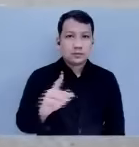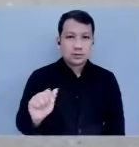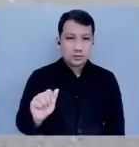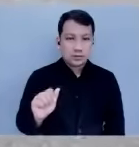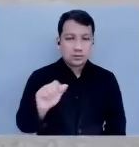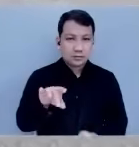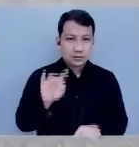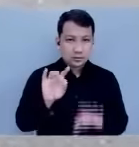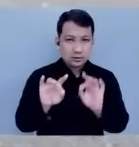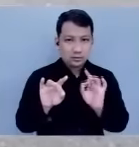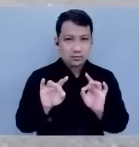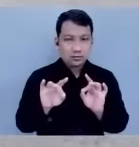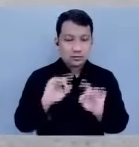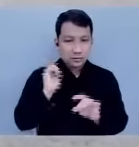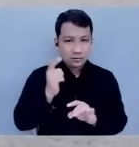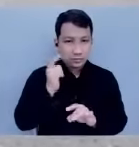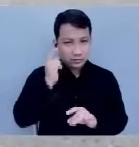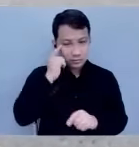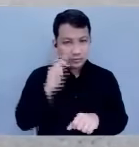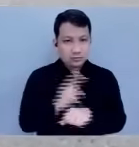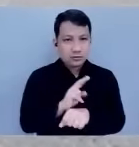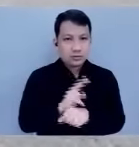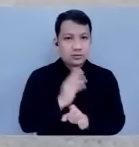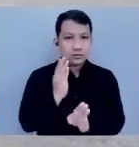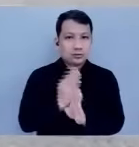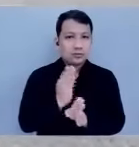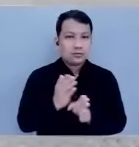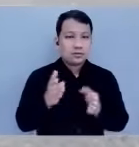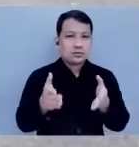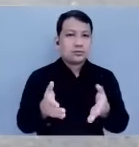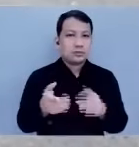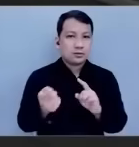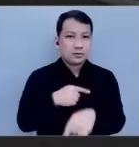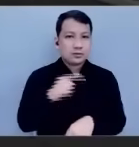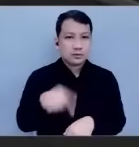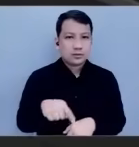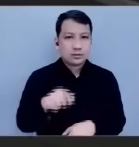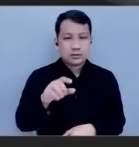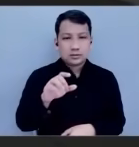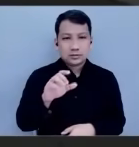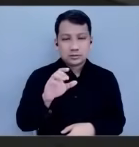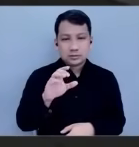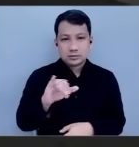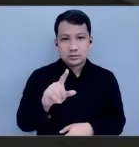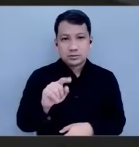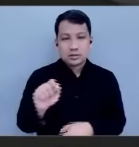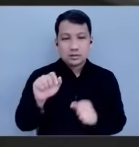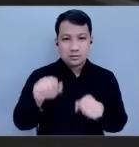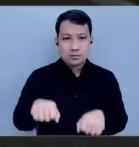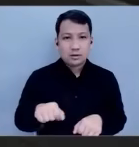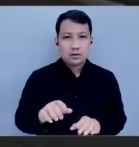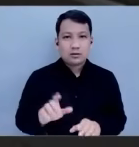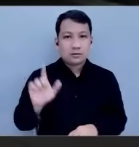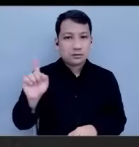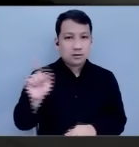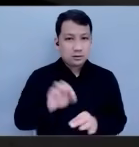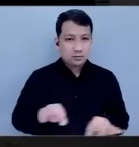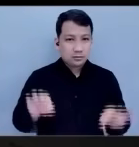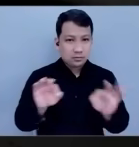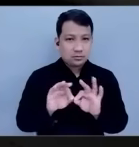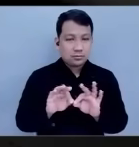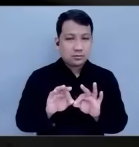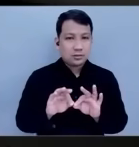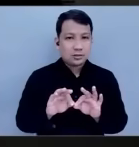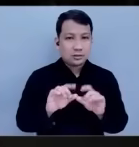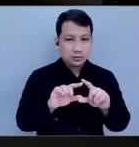lang ang pwedeng makigamit sa EDSA busway na inilaan talaga para sa city buses. Pwede lang dumaan sa bus lane ang mga marked vehicle